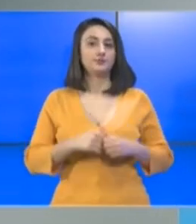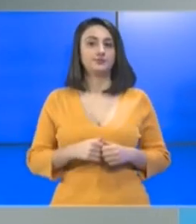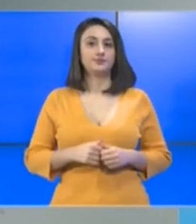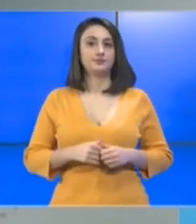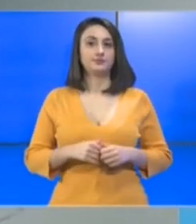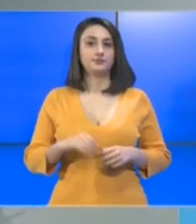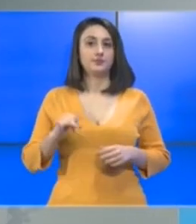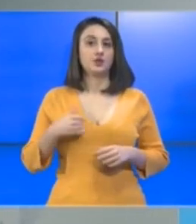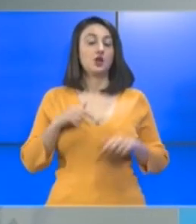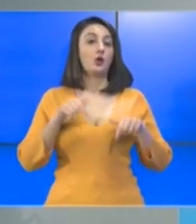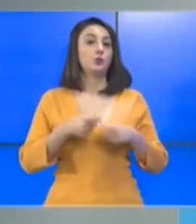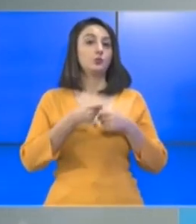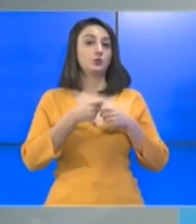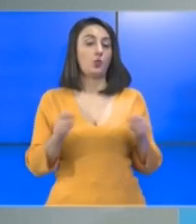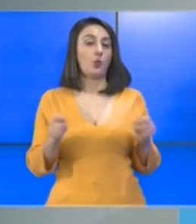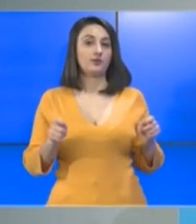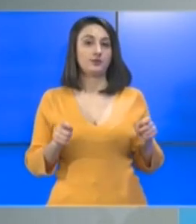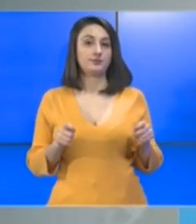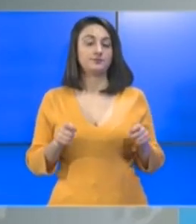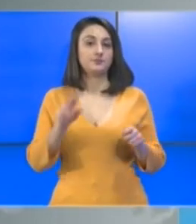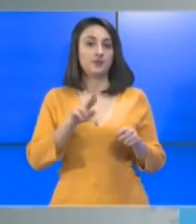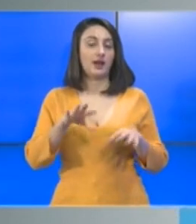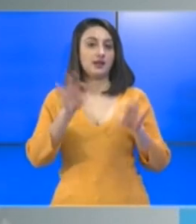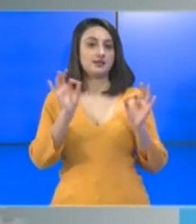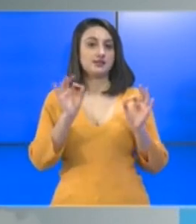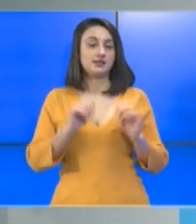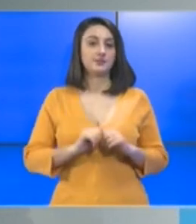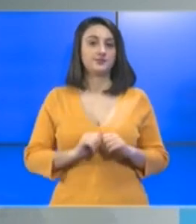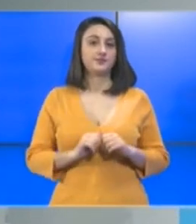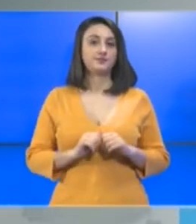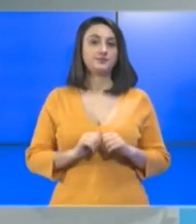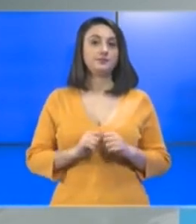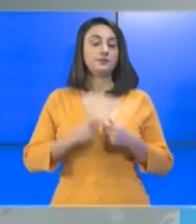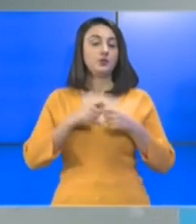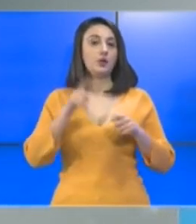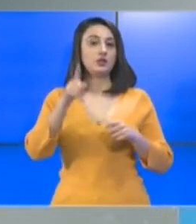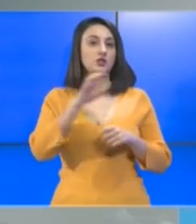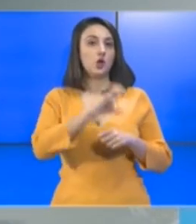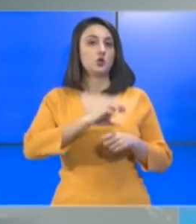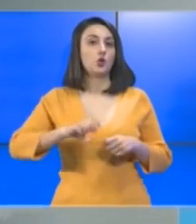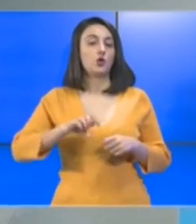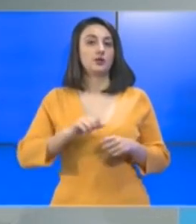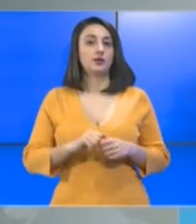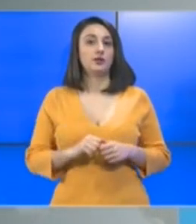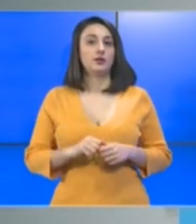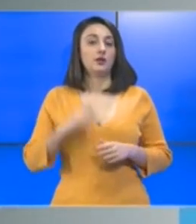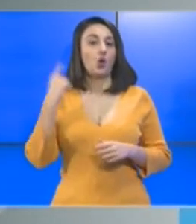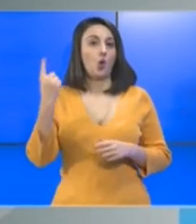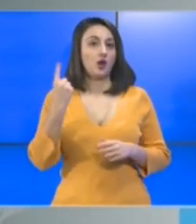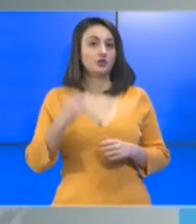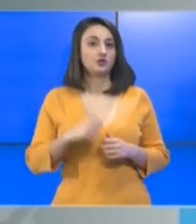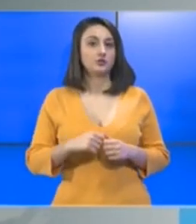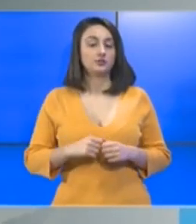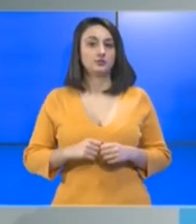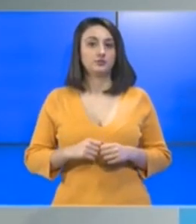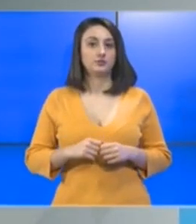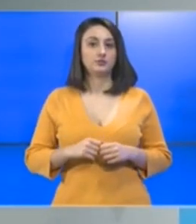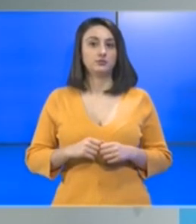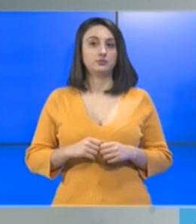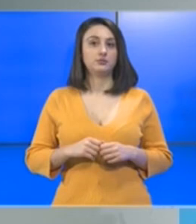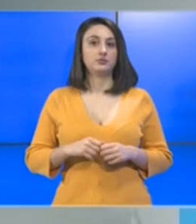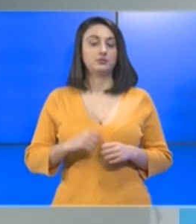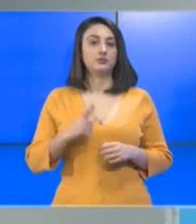și acum toate se regăsesc. De asemenea, toate aceste zone adiacente ale orașului